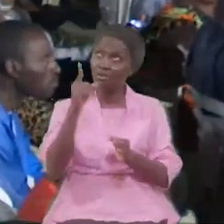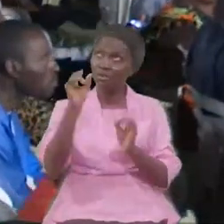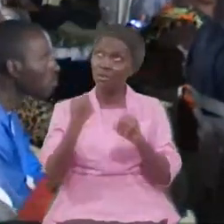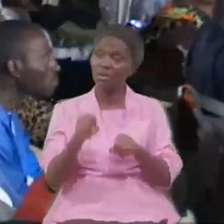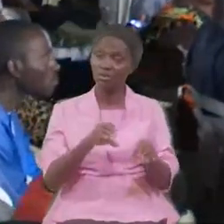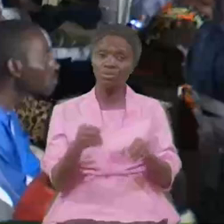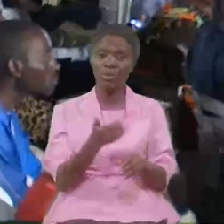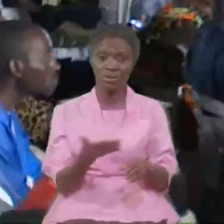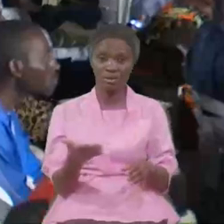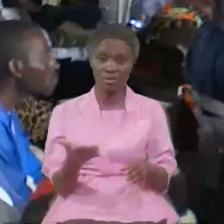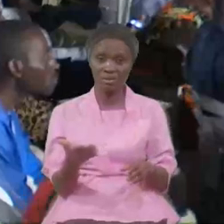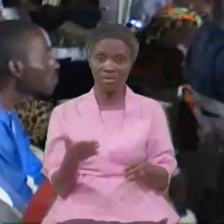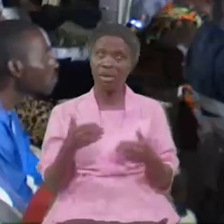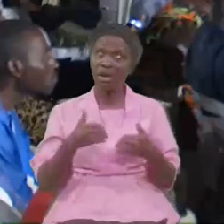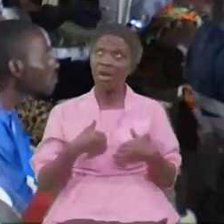Si tu peux quelque chose,